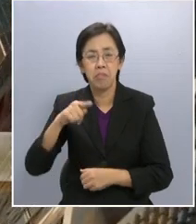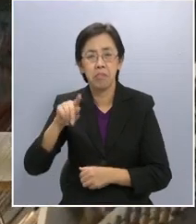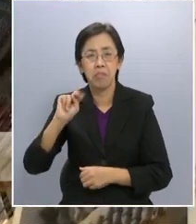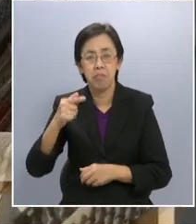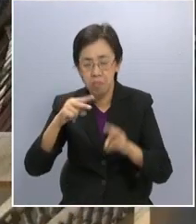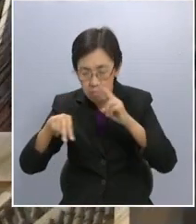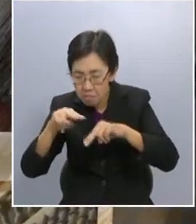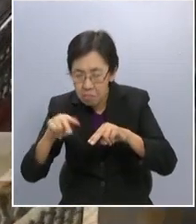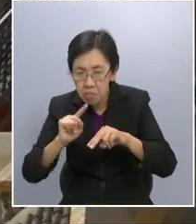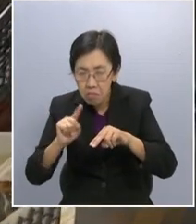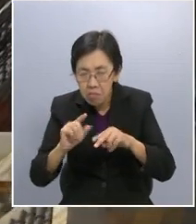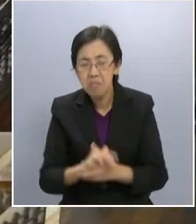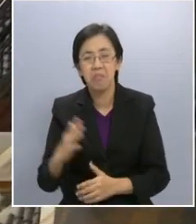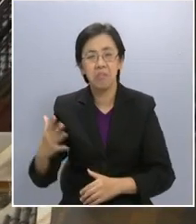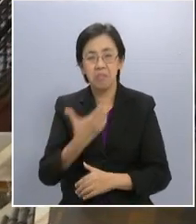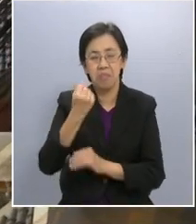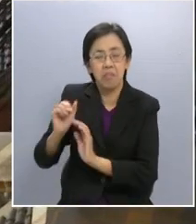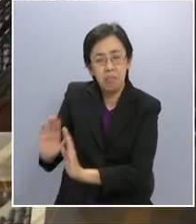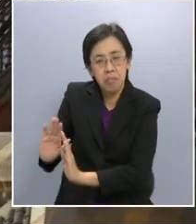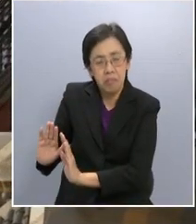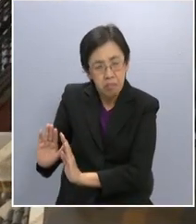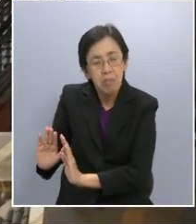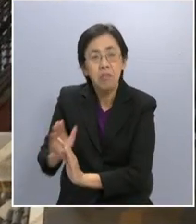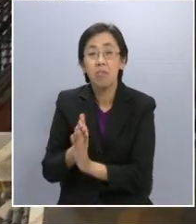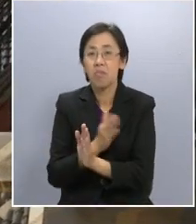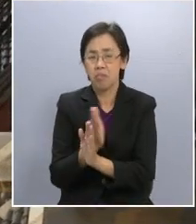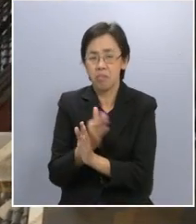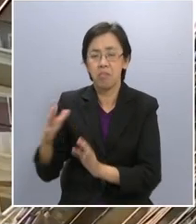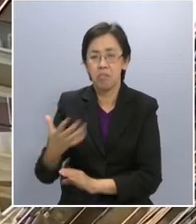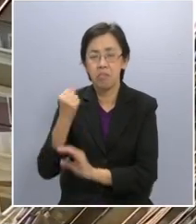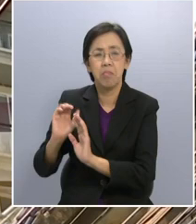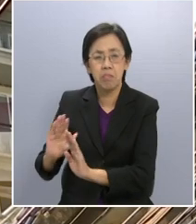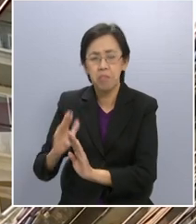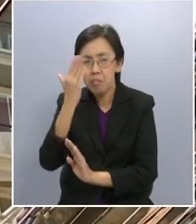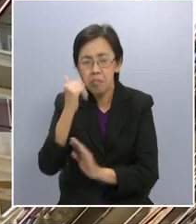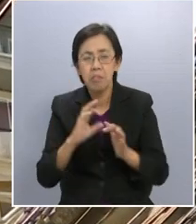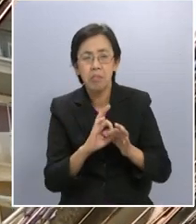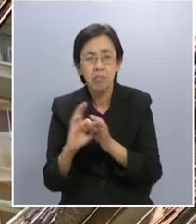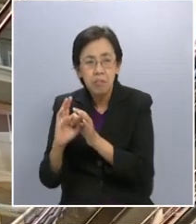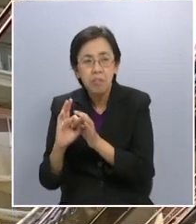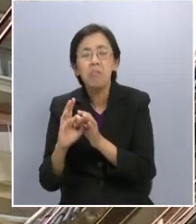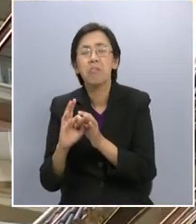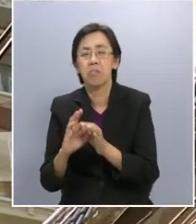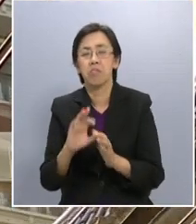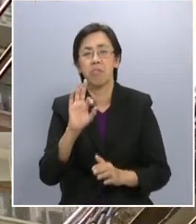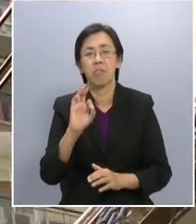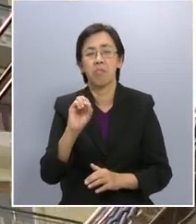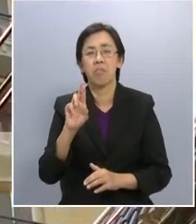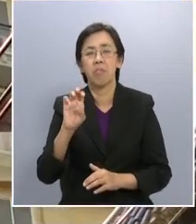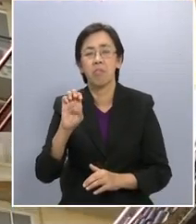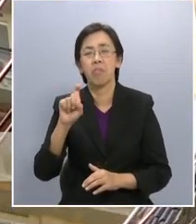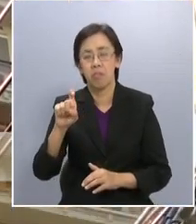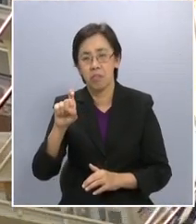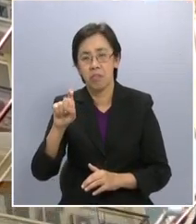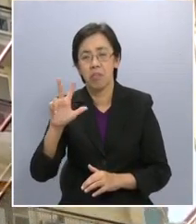ยันนะคะว่ามีการยึดอายัดเอาไว้เรียบร้อยแล้วตั้งแต่ก่อนหน้านี้เพราะว่ามีความเกี่ยวข้องกับForex 3Dก็คือนายอภิรัชต์